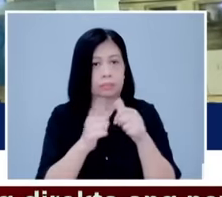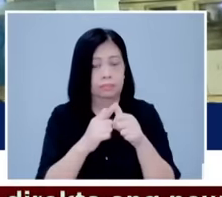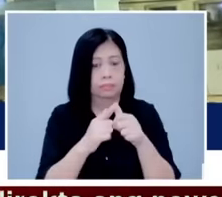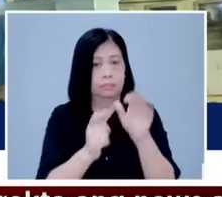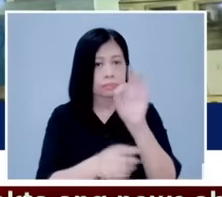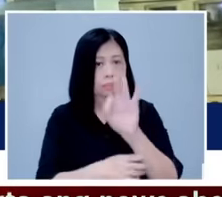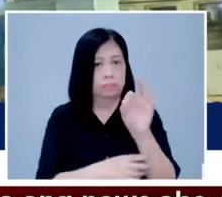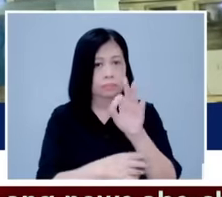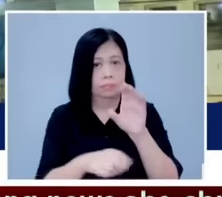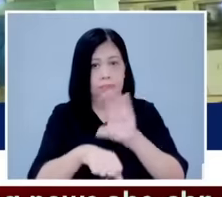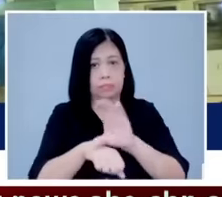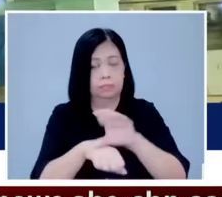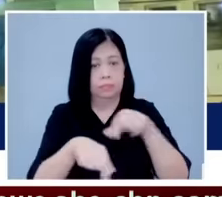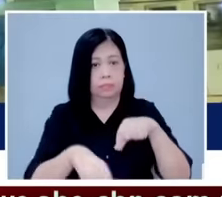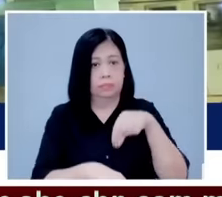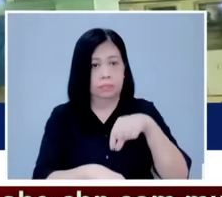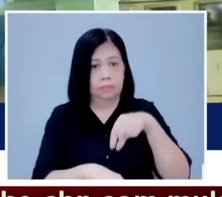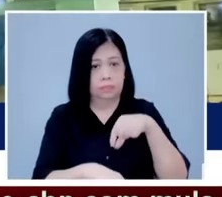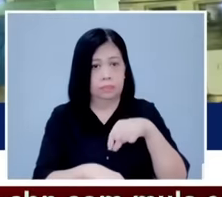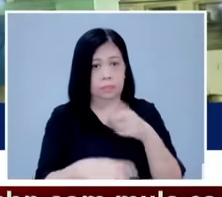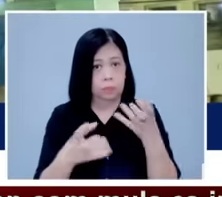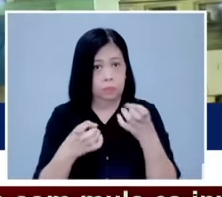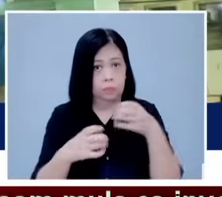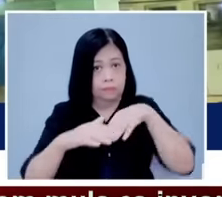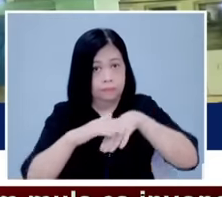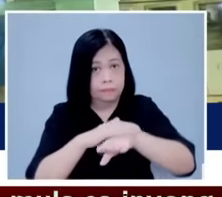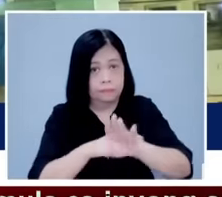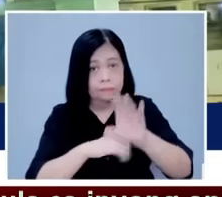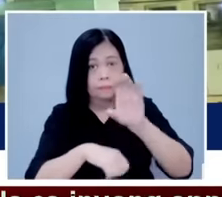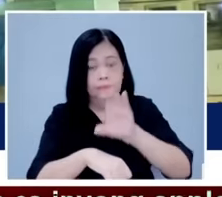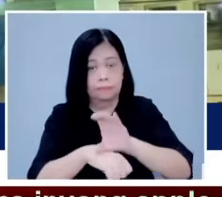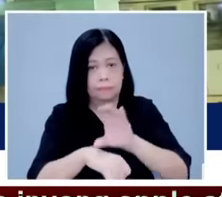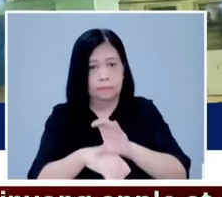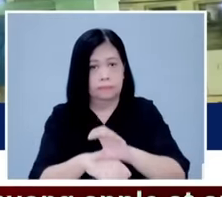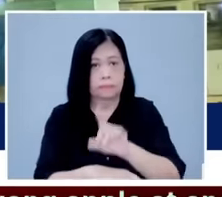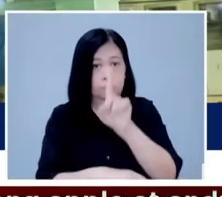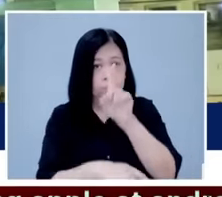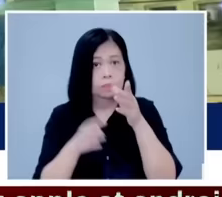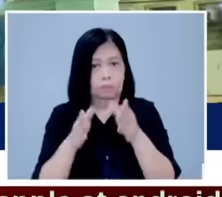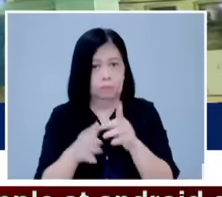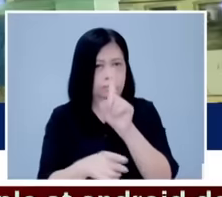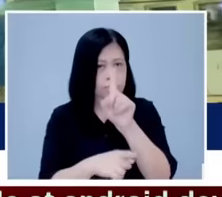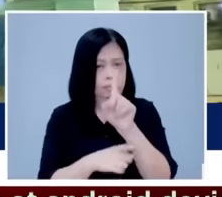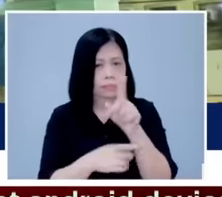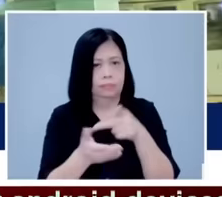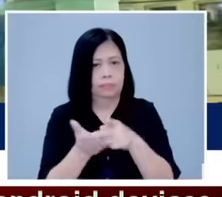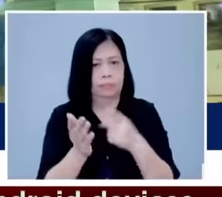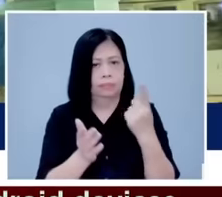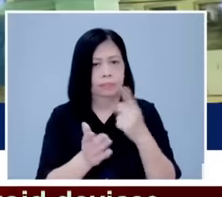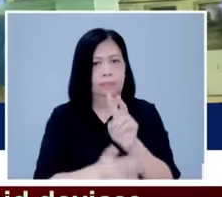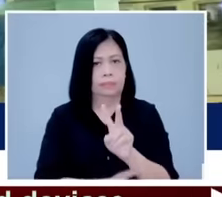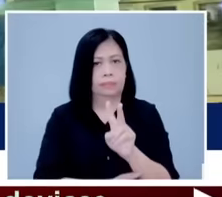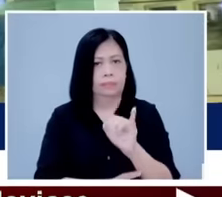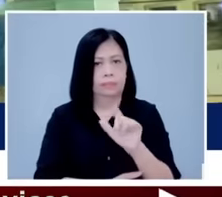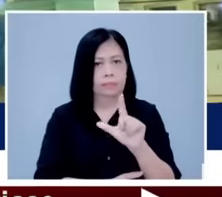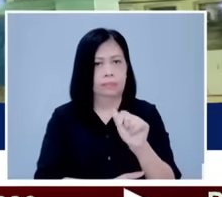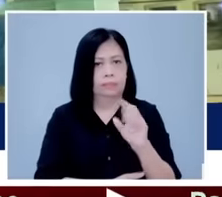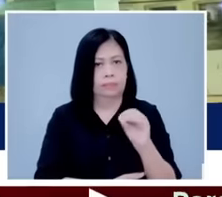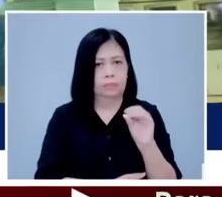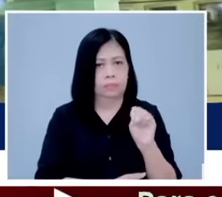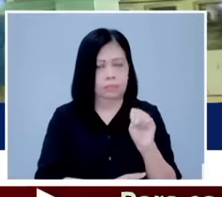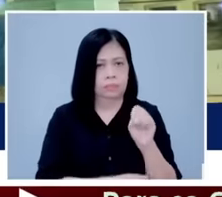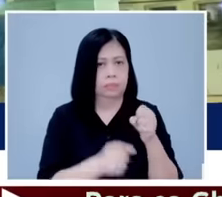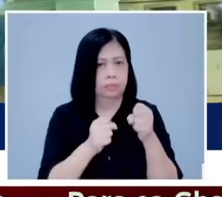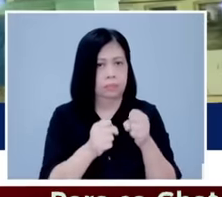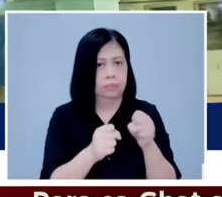kung magsisimba ka dito sa Quiapo at balak mo na pumasok ng simbahan, ang daan mo ay sa bahagi lamang ng Villalobos Street. Kapag lalabas